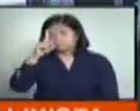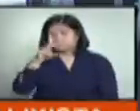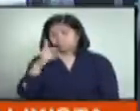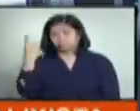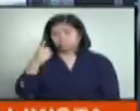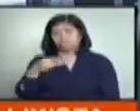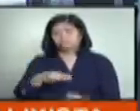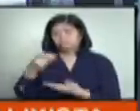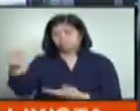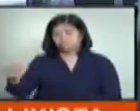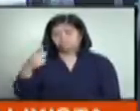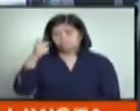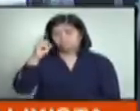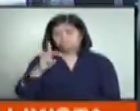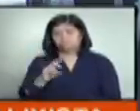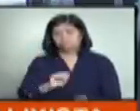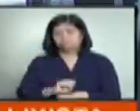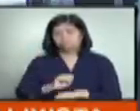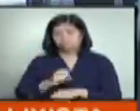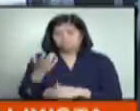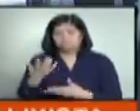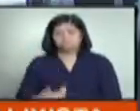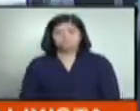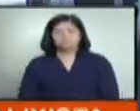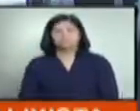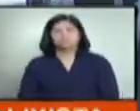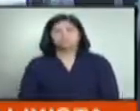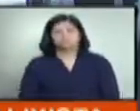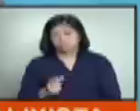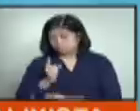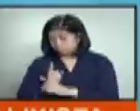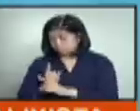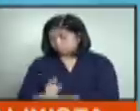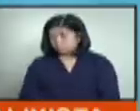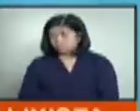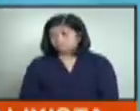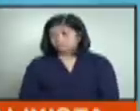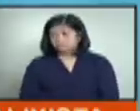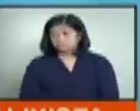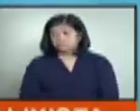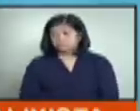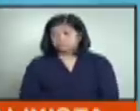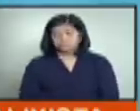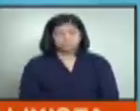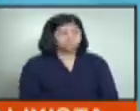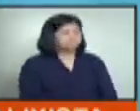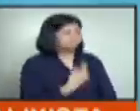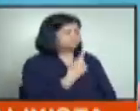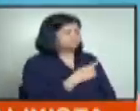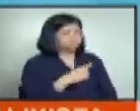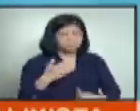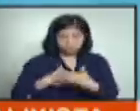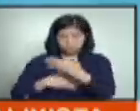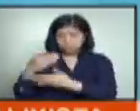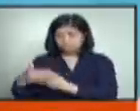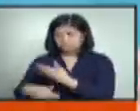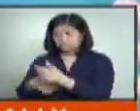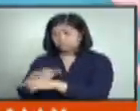lang binigay sapagkat kalahati lang yung trabahong nagawa ninyo. Tama, sir? Yung ano na, sir? Yung next time kasi,